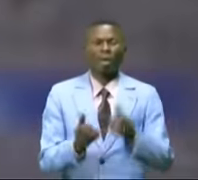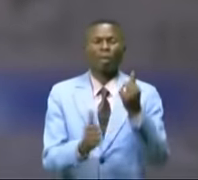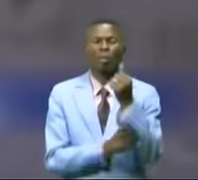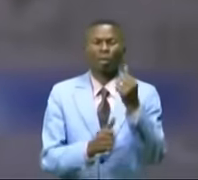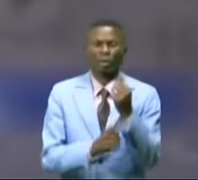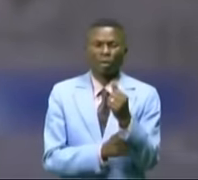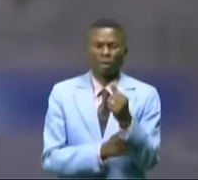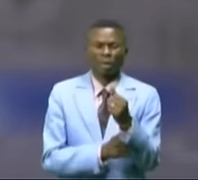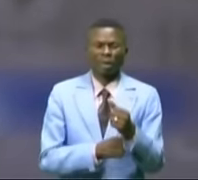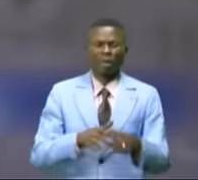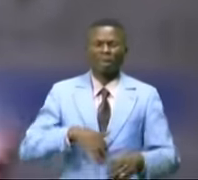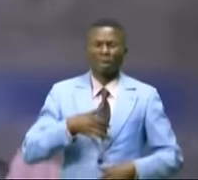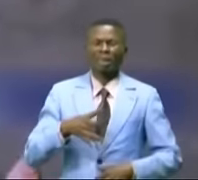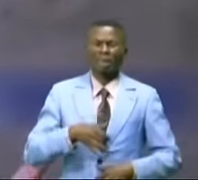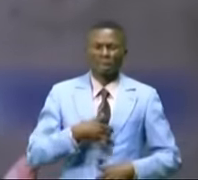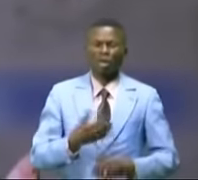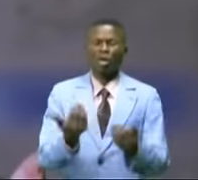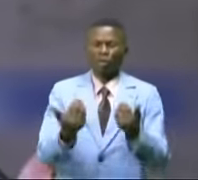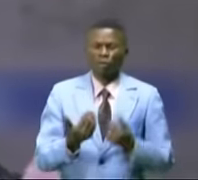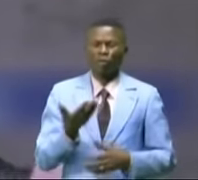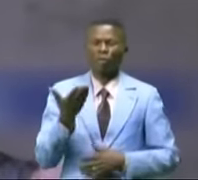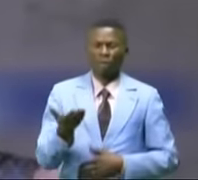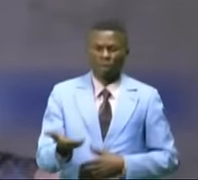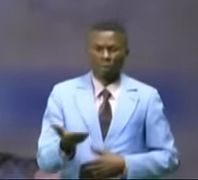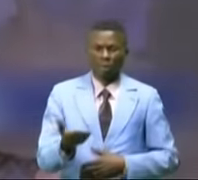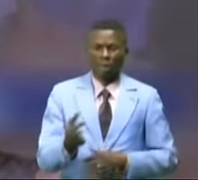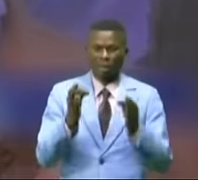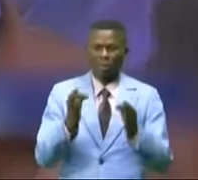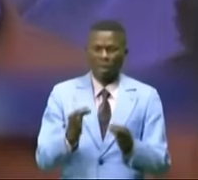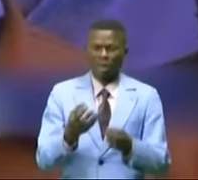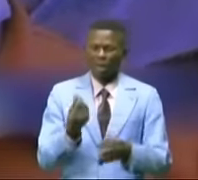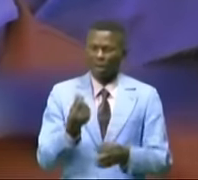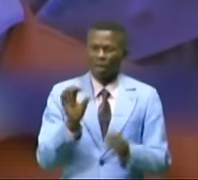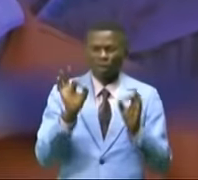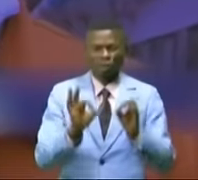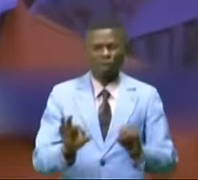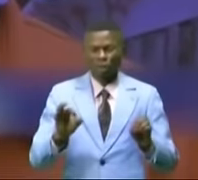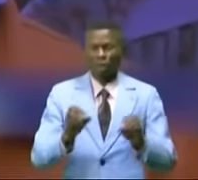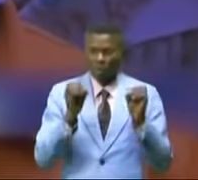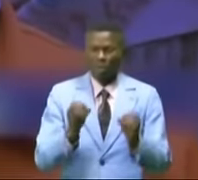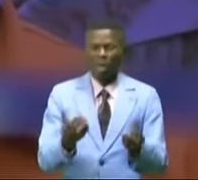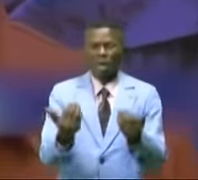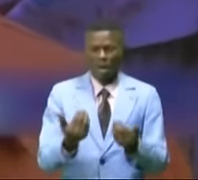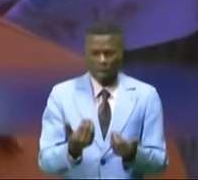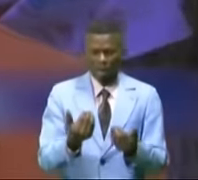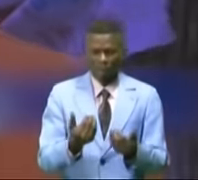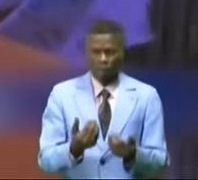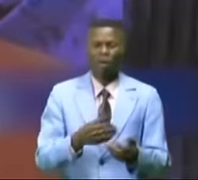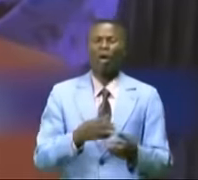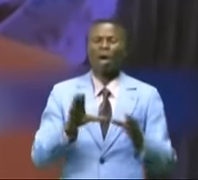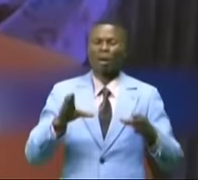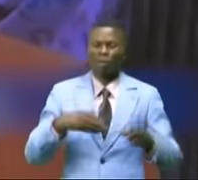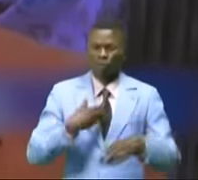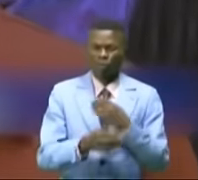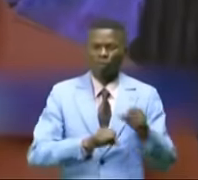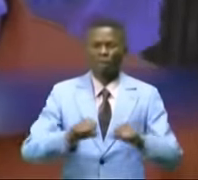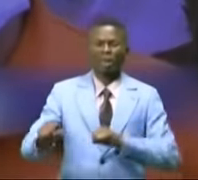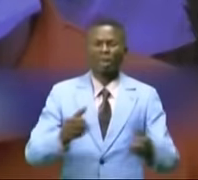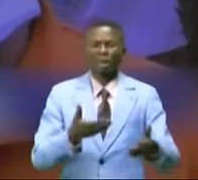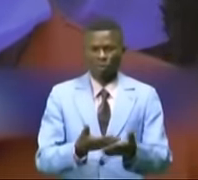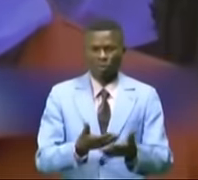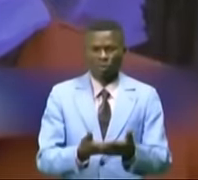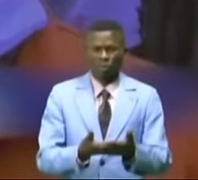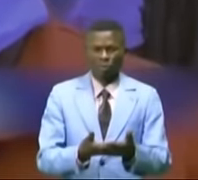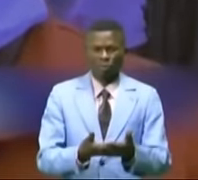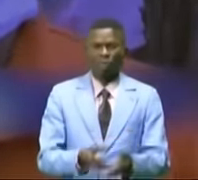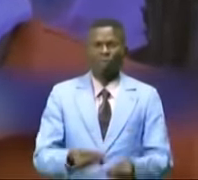que j'ai senti dans lui, il y a une volonté. Bien que peu de moyens, il a la volonté de venir en aide et s'approcher de la population. Il a donné